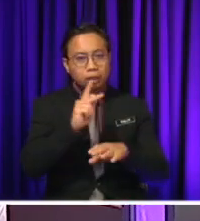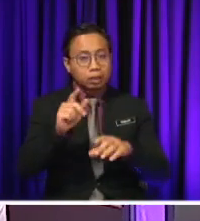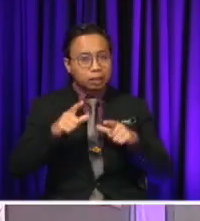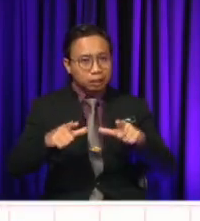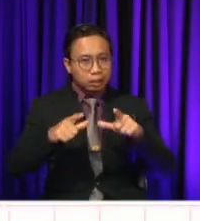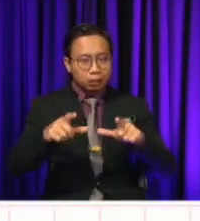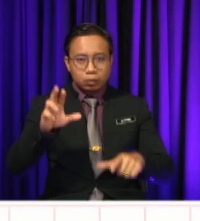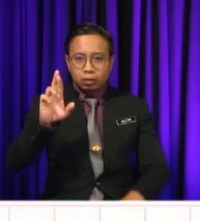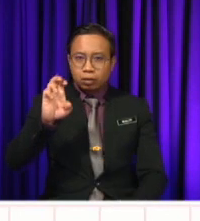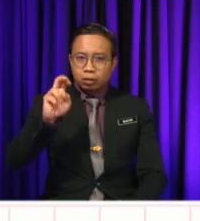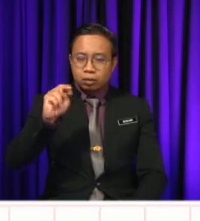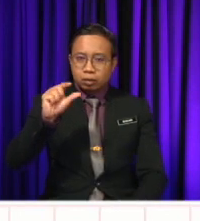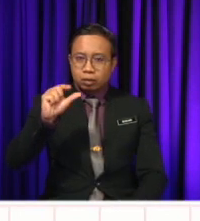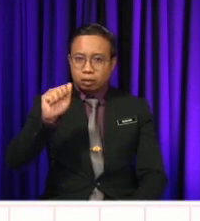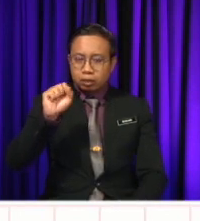Rengas